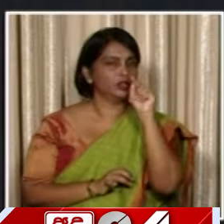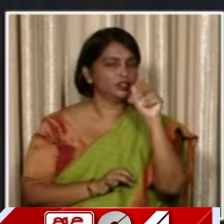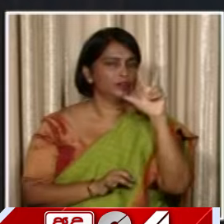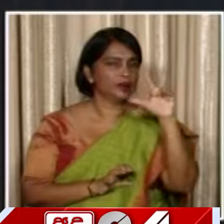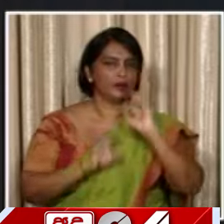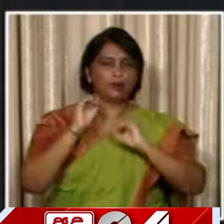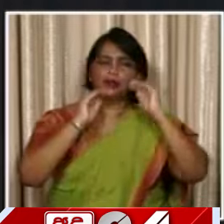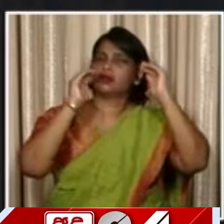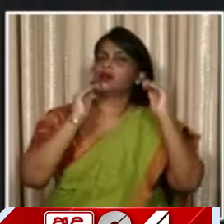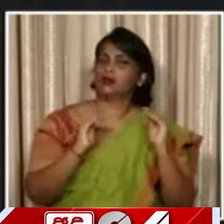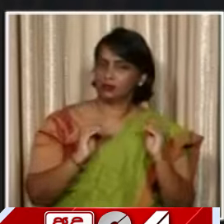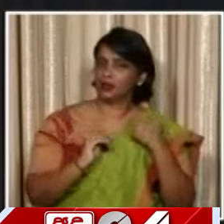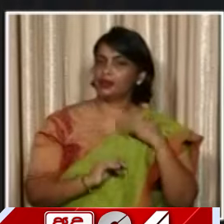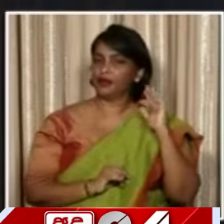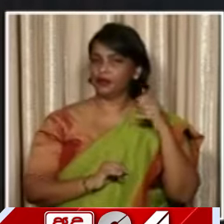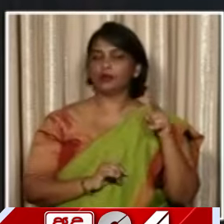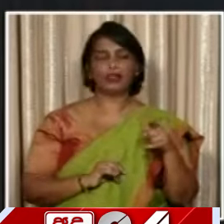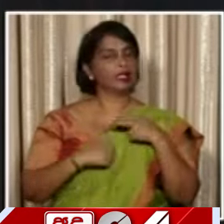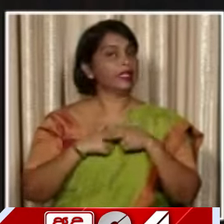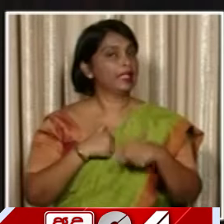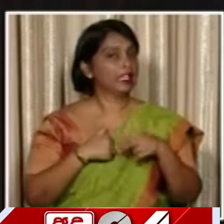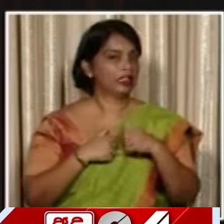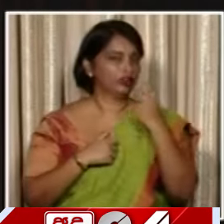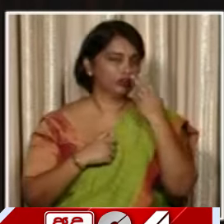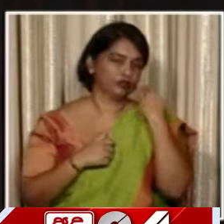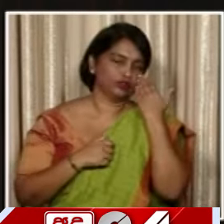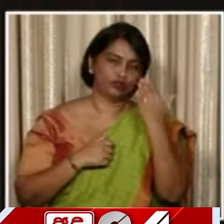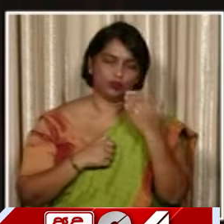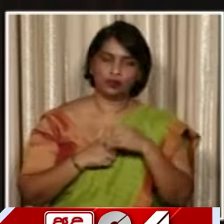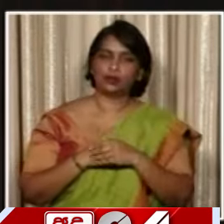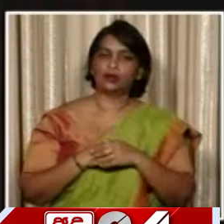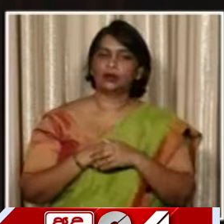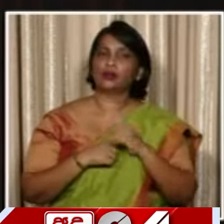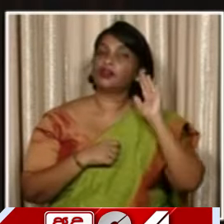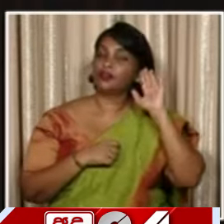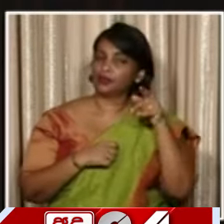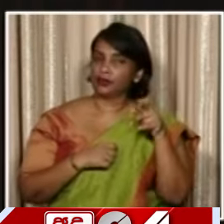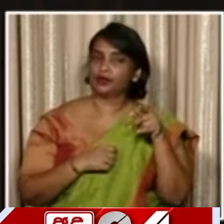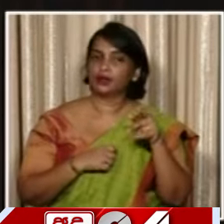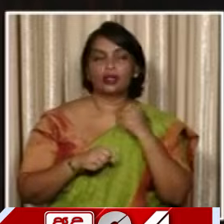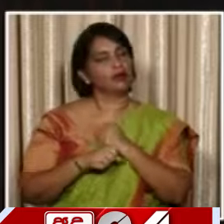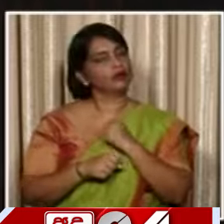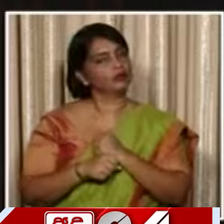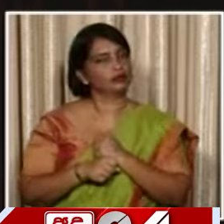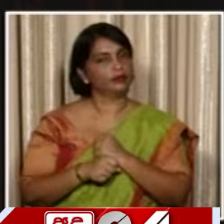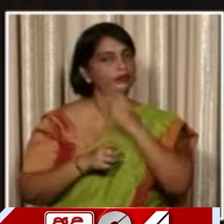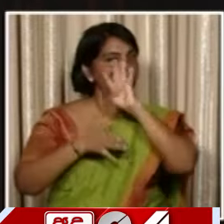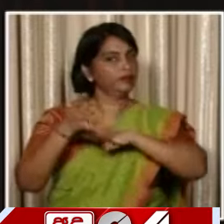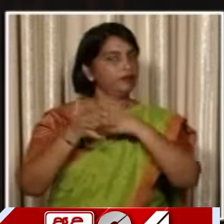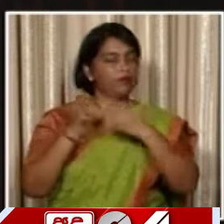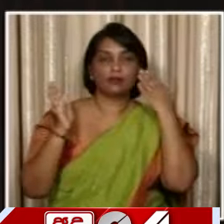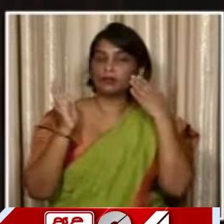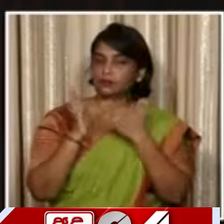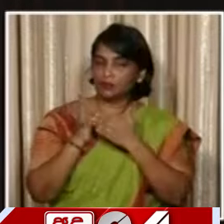103.8කින් පහළ ගිහිල්ලා තියෙනවා. විශේෂයෙන්ම මේකට හේතු කීපයක් අපි නිරීක්ෂණය කරලා තියෙනවා. විශේෂයෙන්ම රජය අයවැය හිඟේ පියව